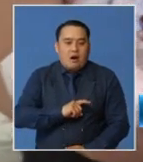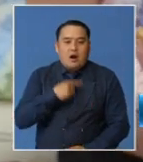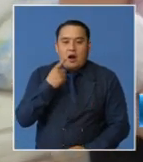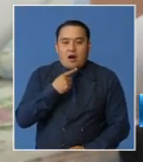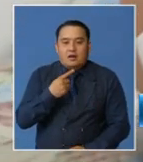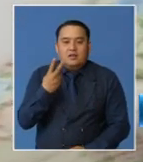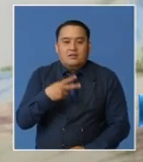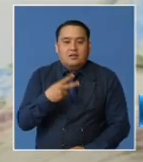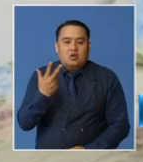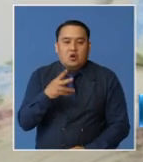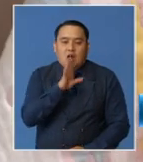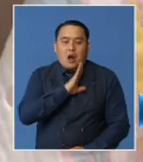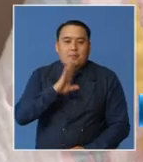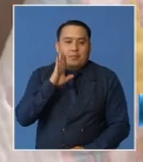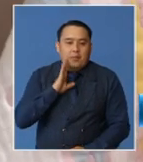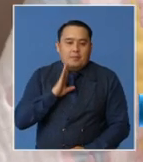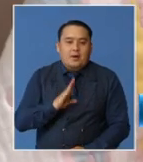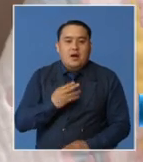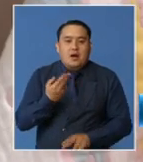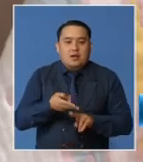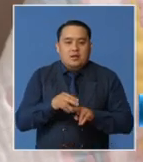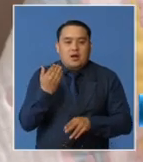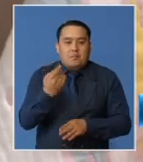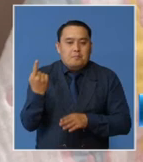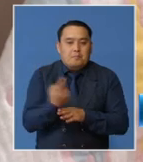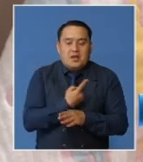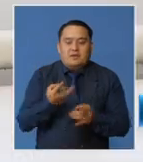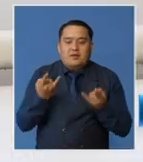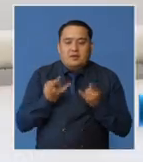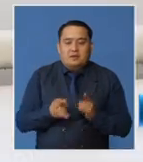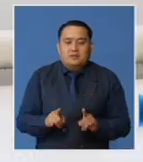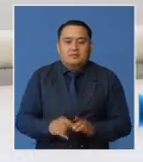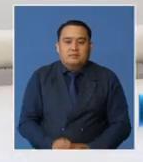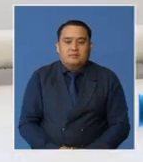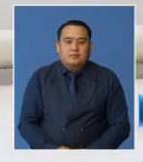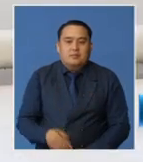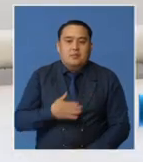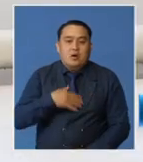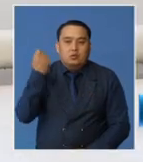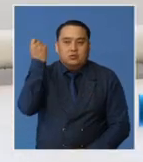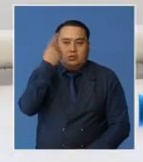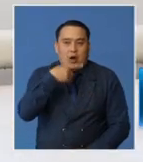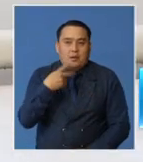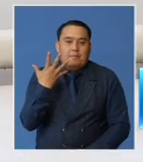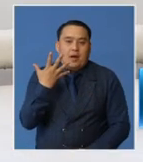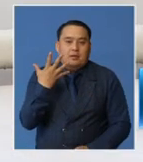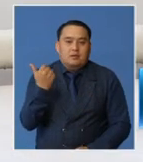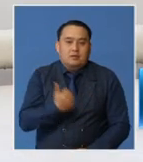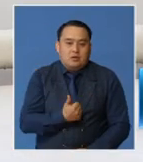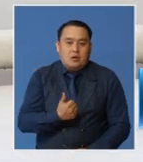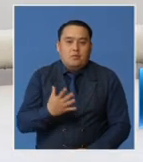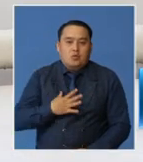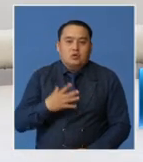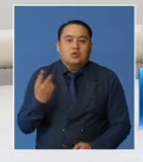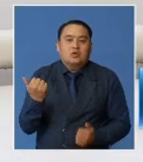говорит 23-летняя мама малышей. Это ее первые роды. Ну, мы узнали на 5-й неделе, что у нас будет